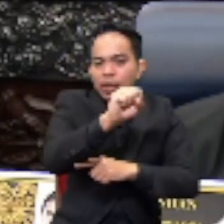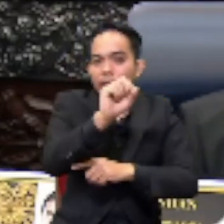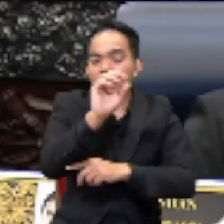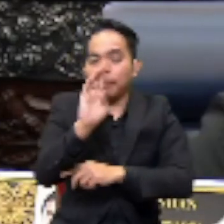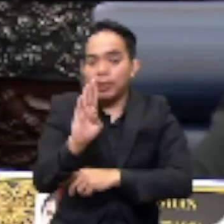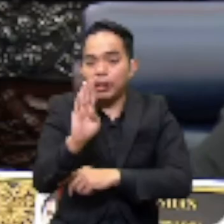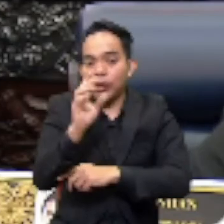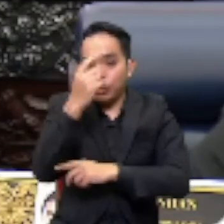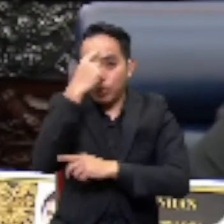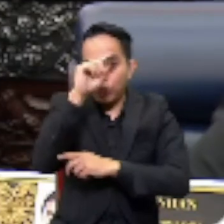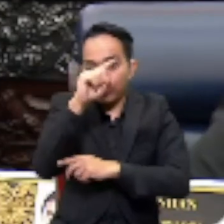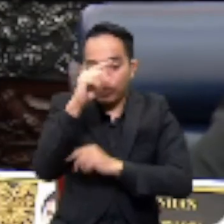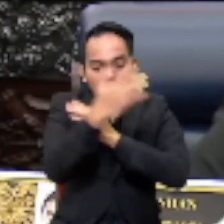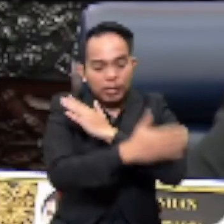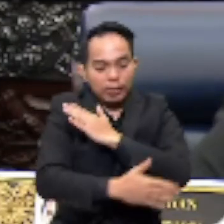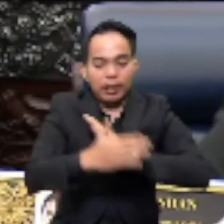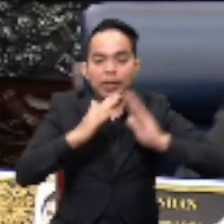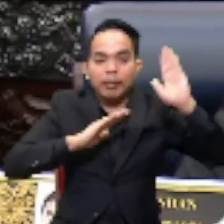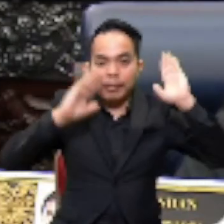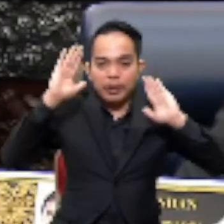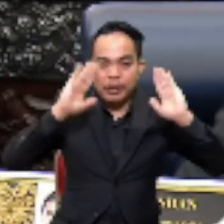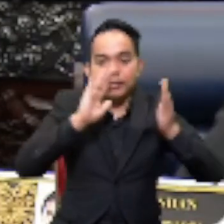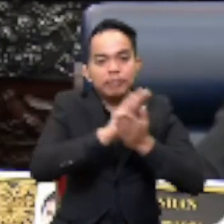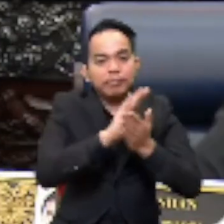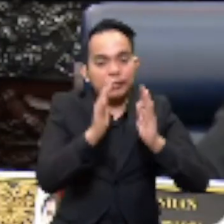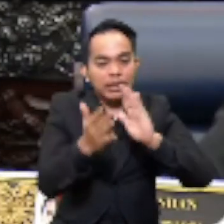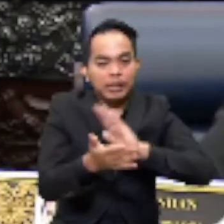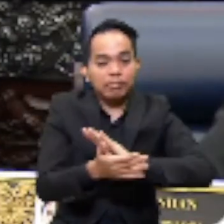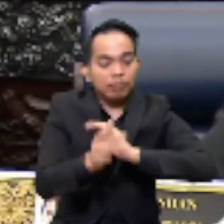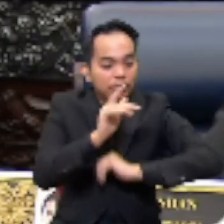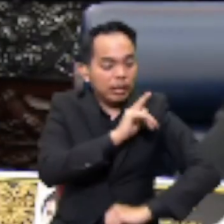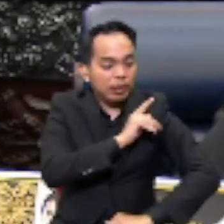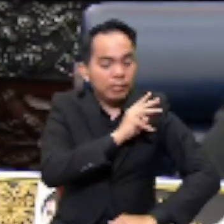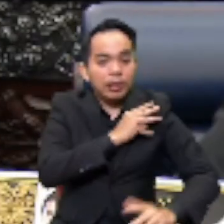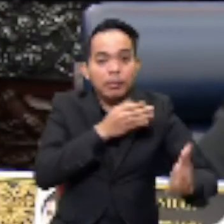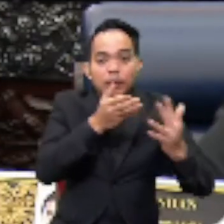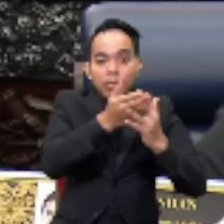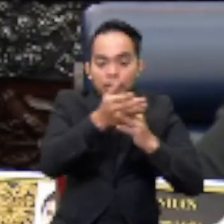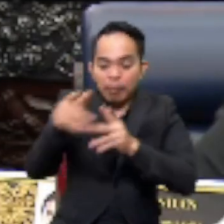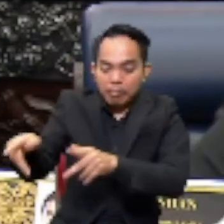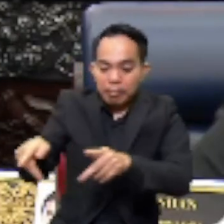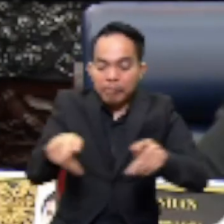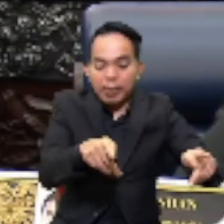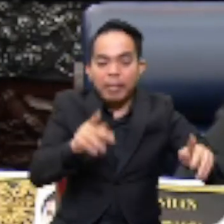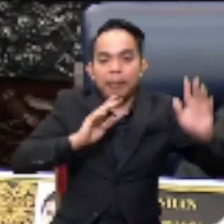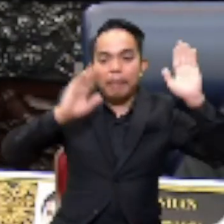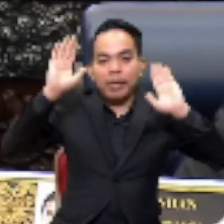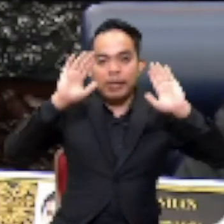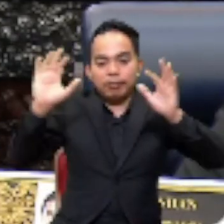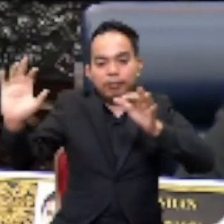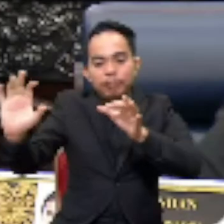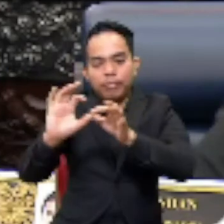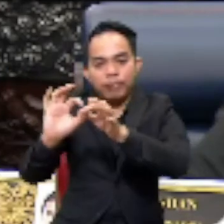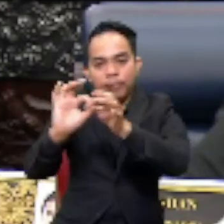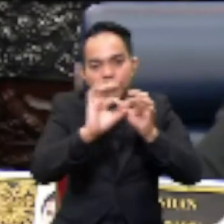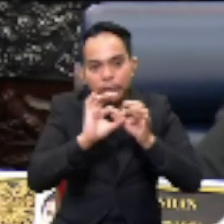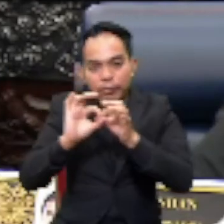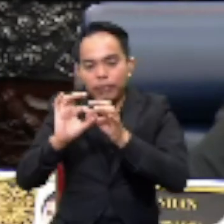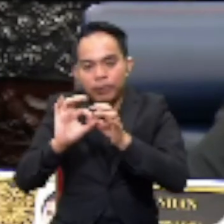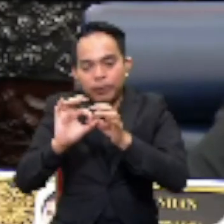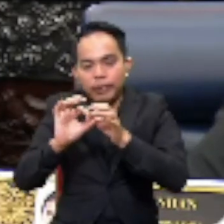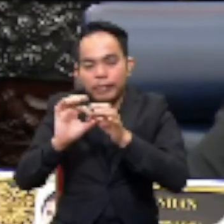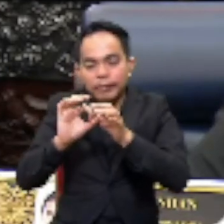kritikal untuk tanah air kita dalam hubungan ini Kementerian melalui plan Malaysia dengan kerjasama Malaysia